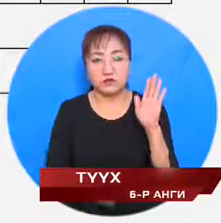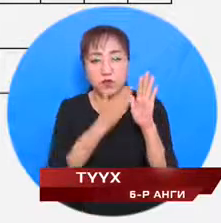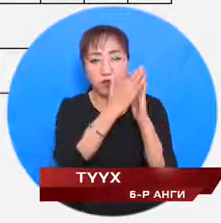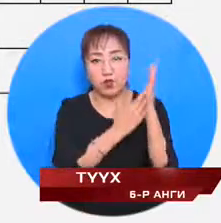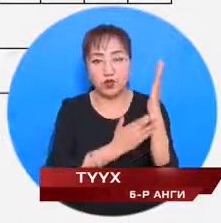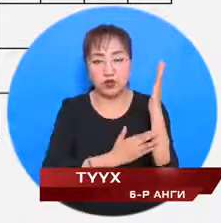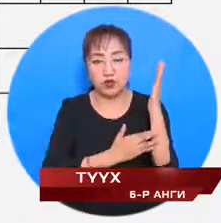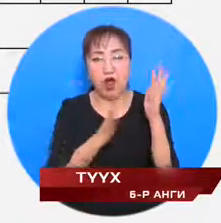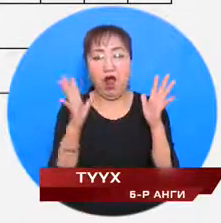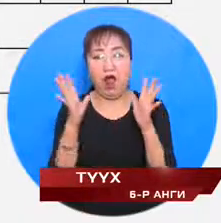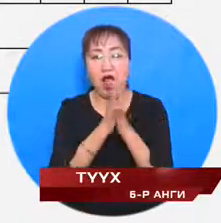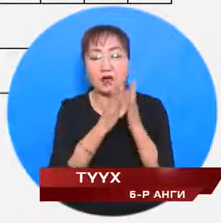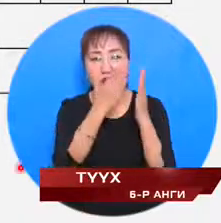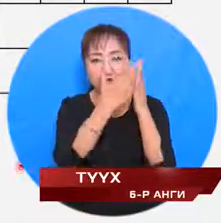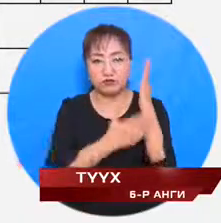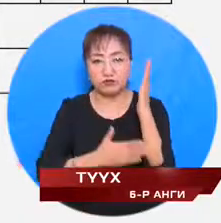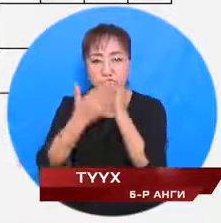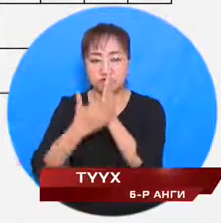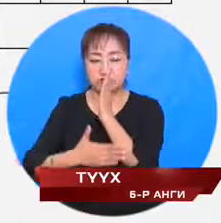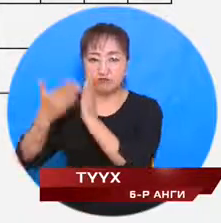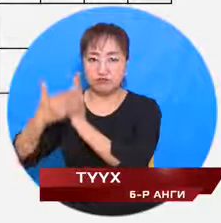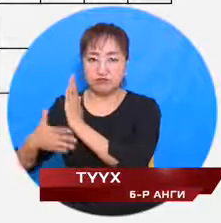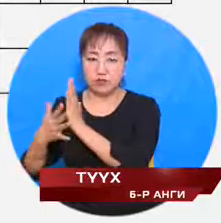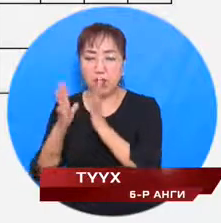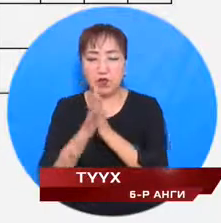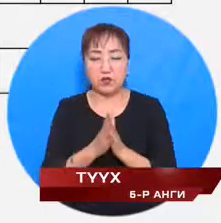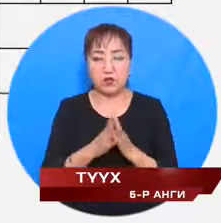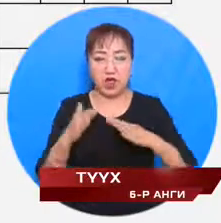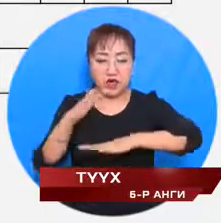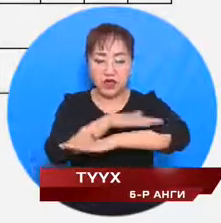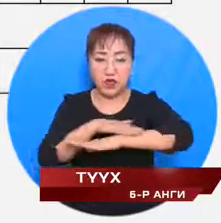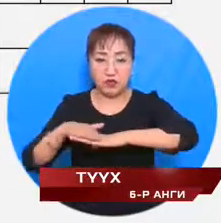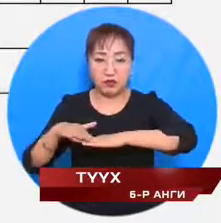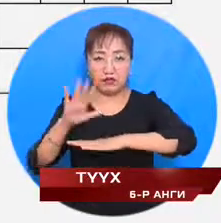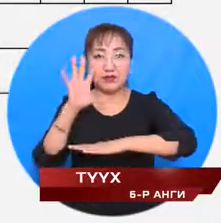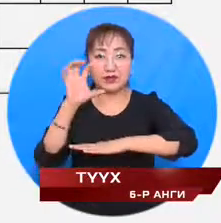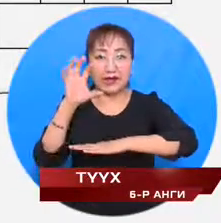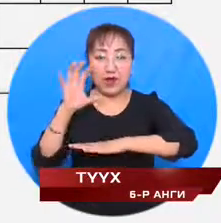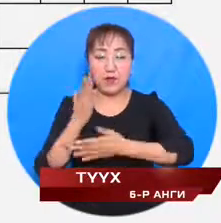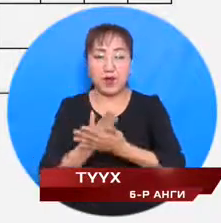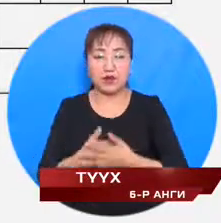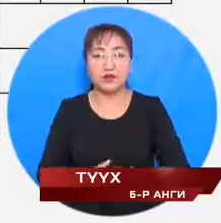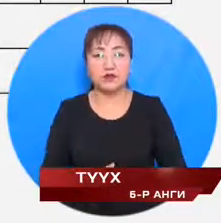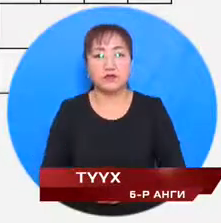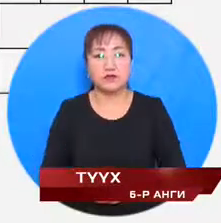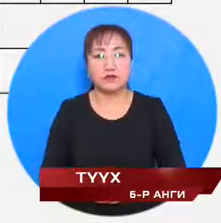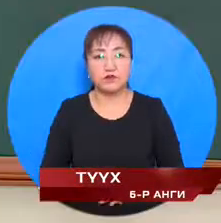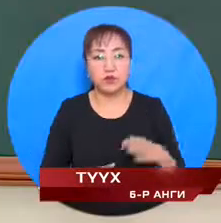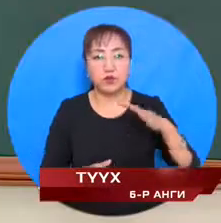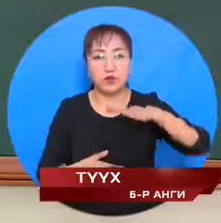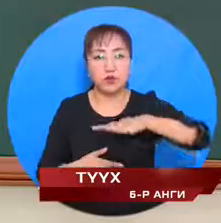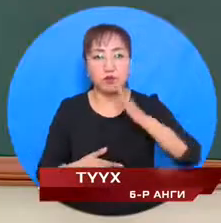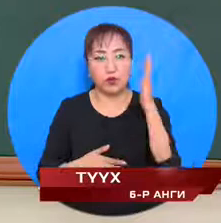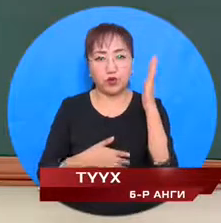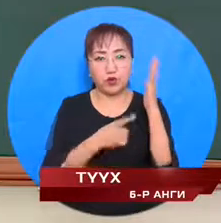Босоогоор 10 нүд. Нэг босоогийн нэг. За хэвтээгийн нэг нь 5 нүд байна. За мөн босоогийн 2